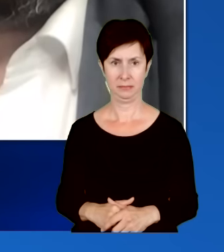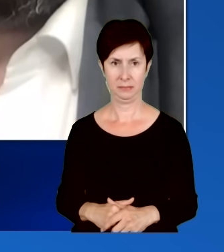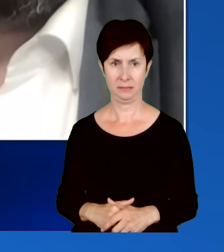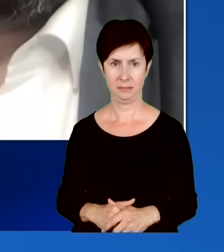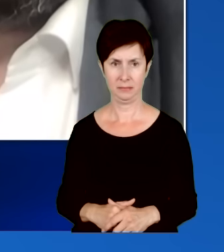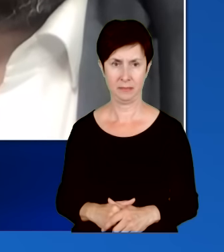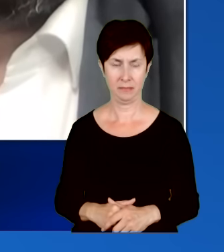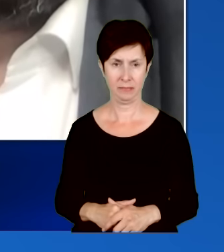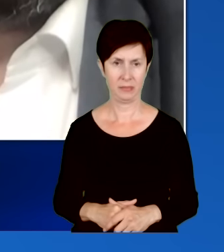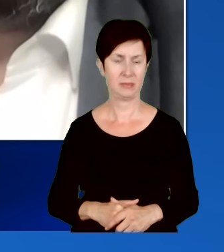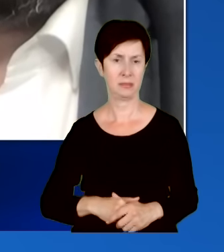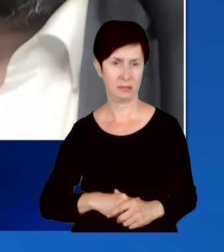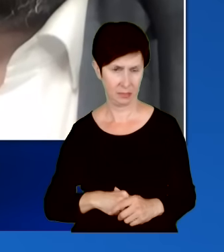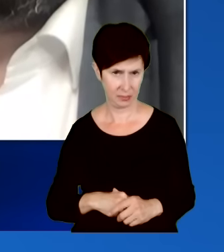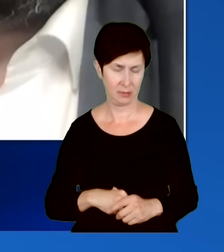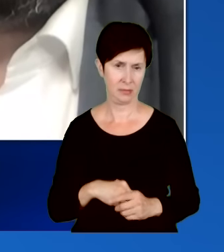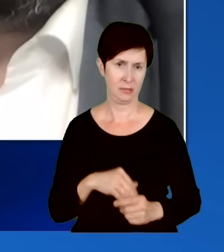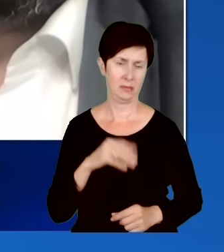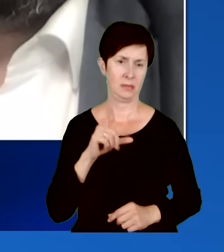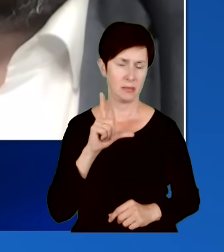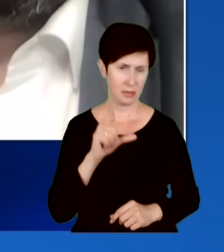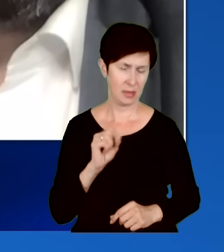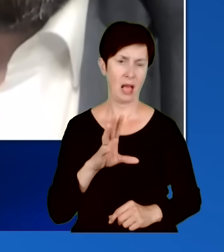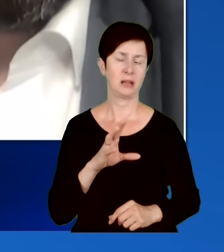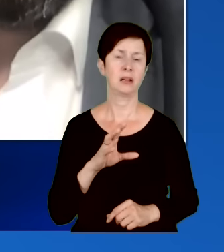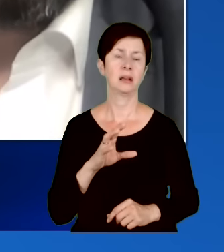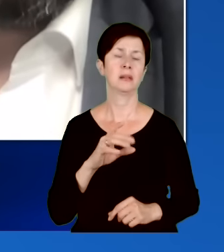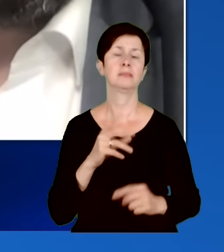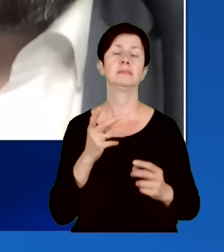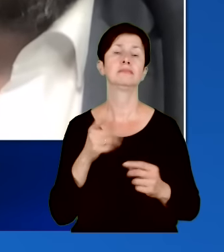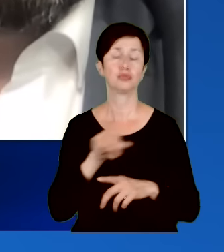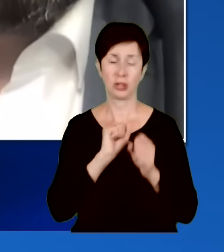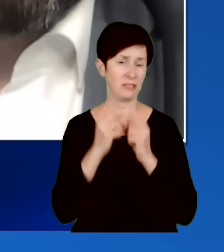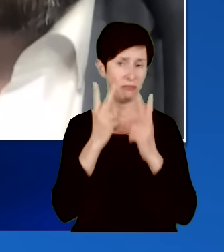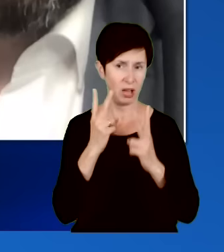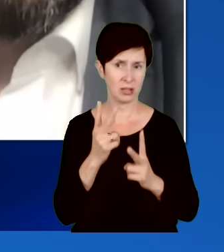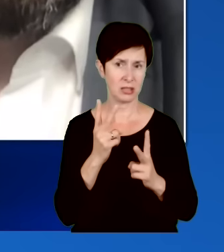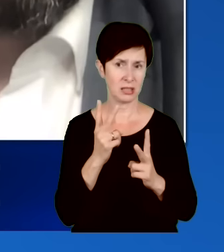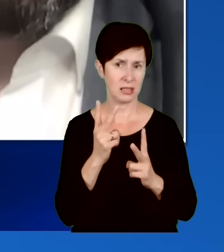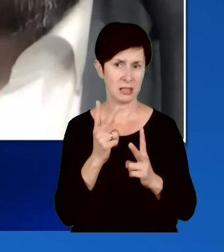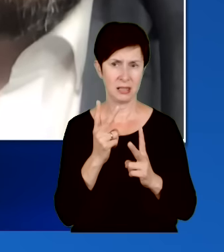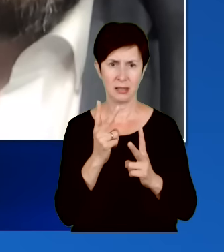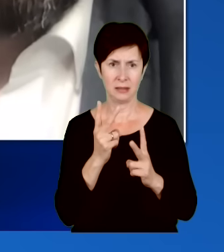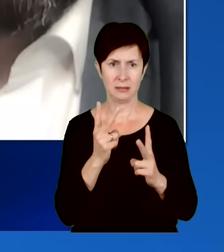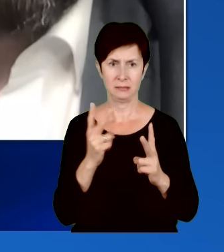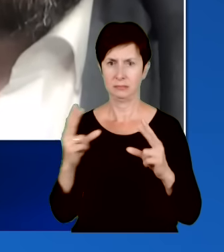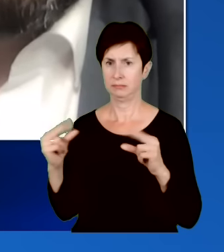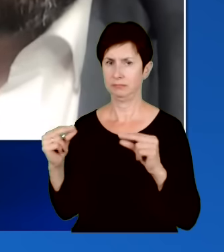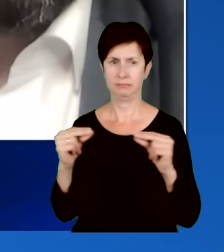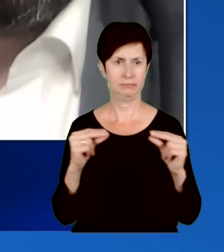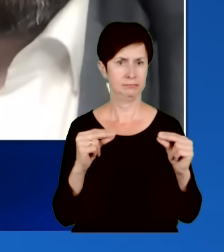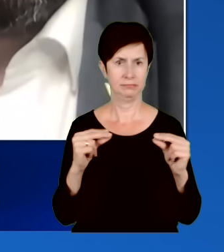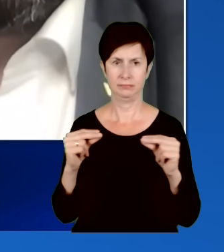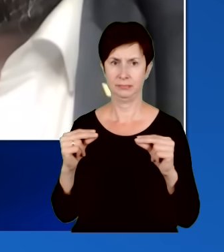jedność na prawicy jest absolutnie podstawą przy czym problem polega na tym że mając świadomość my mając świadomość tego my mając